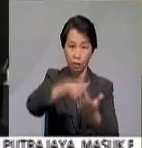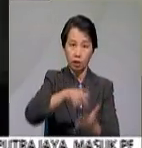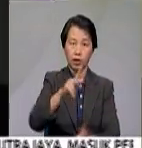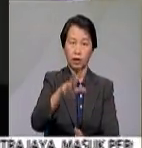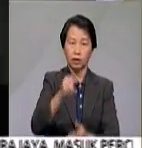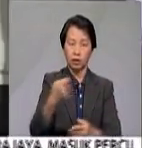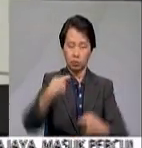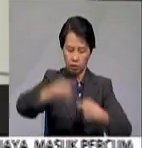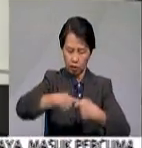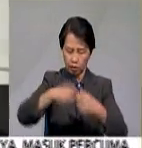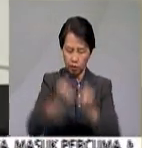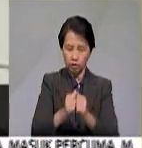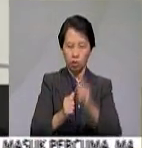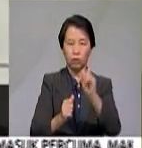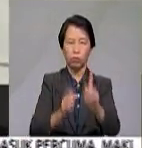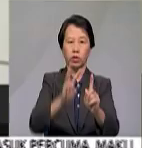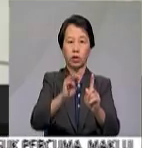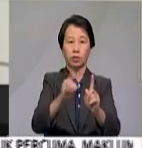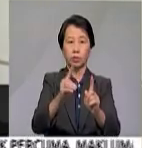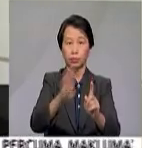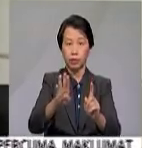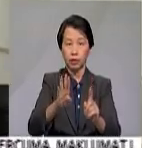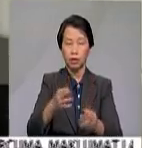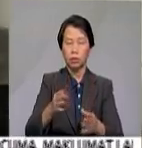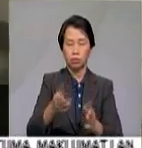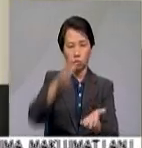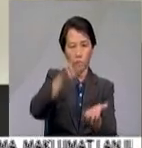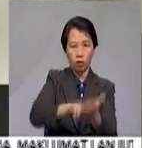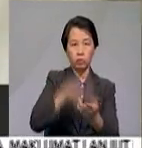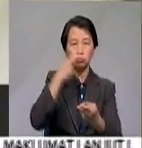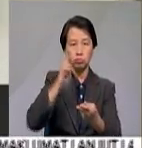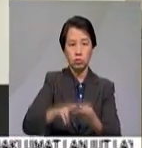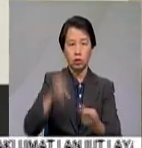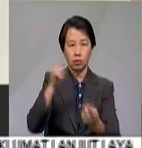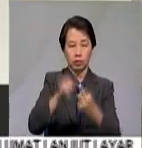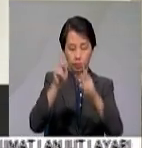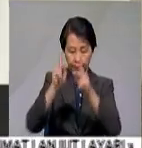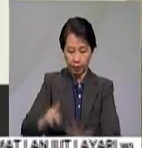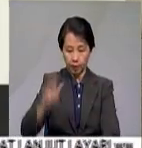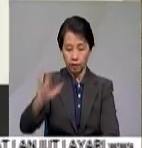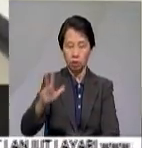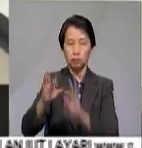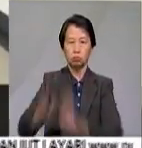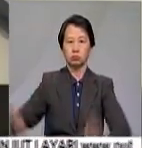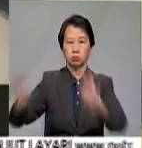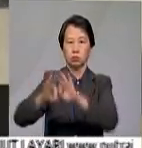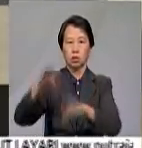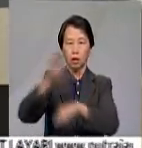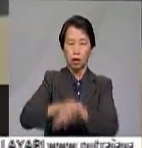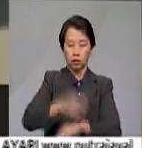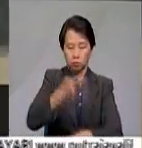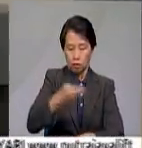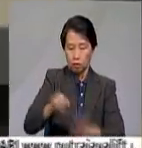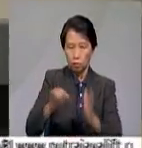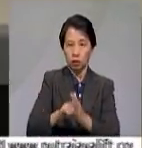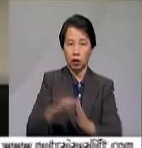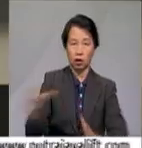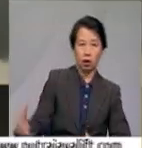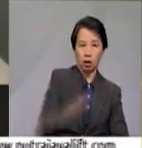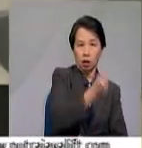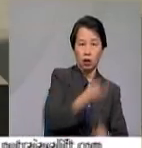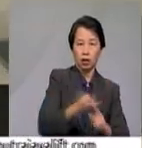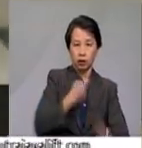yang didakwa berkaitan dengan dana 1MDB, iaitu mewartakan notis kepada pihak ketiga berkepentingan ke atas harta yang disita